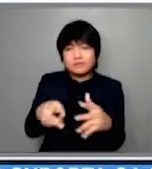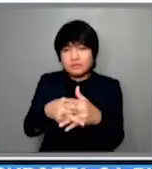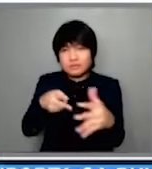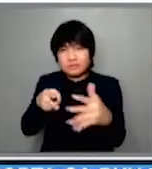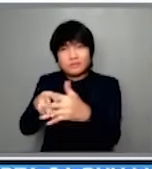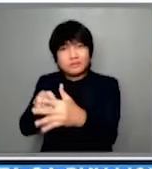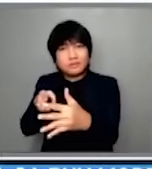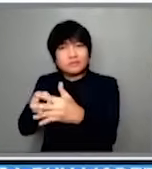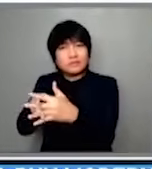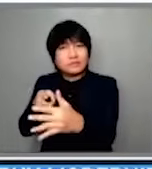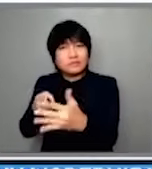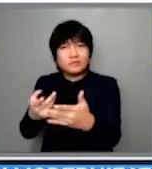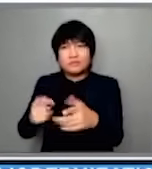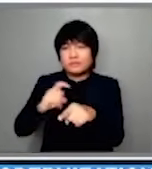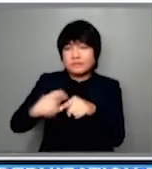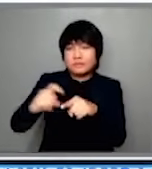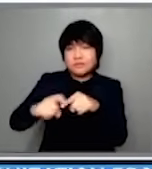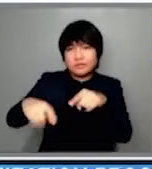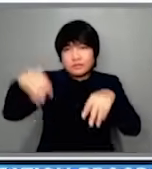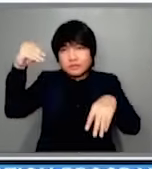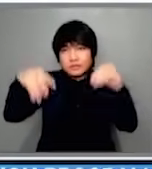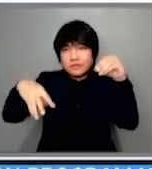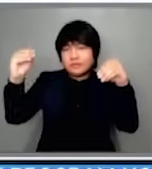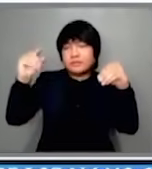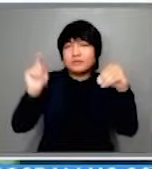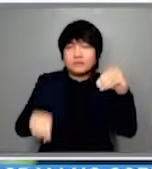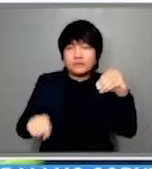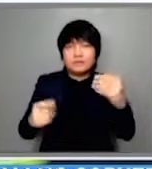mga pailaw. Tingnan po natin na pumasa siya sa